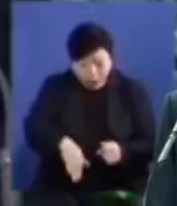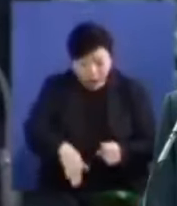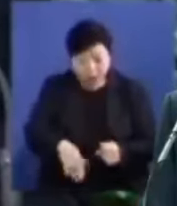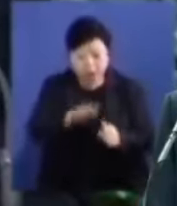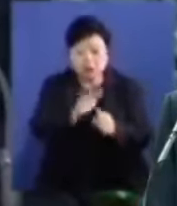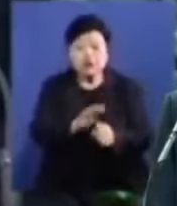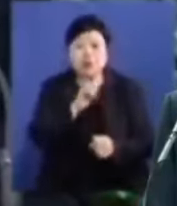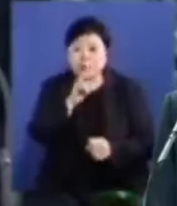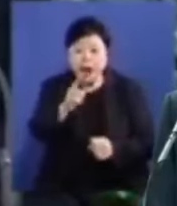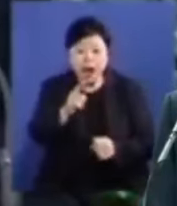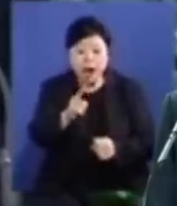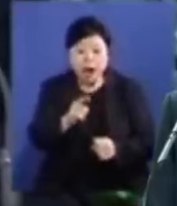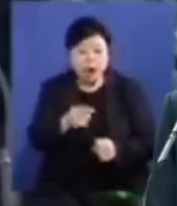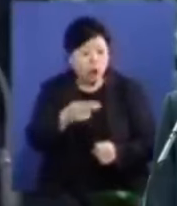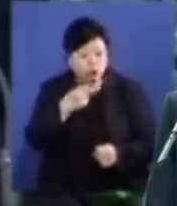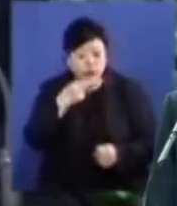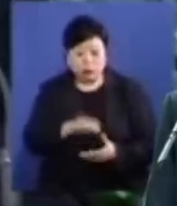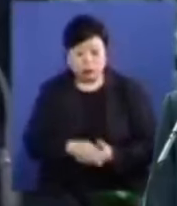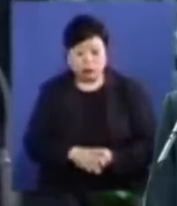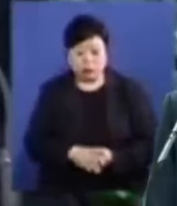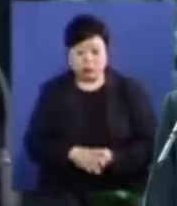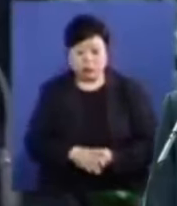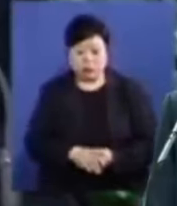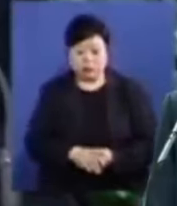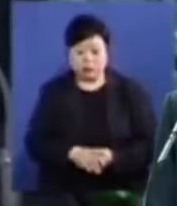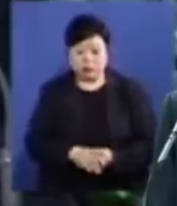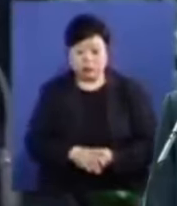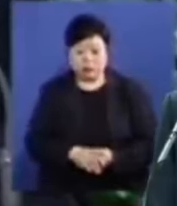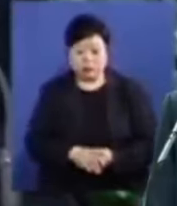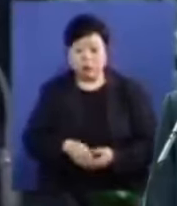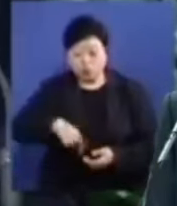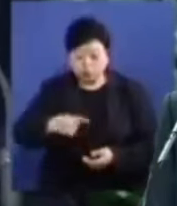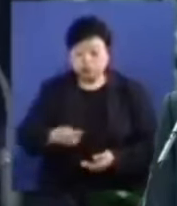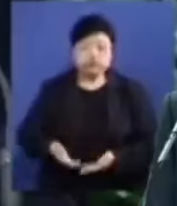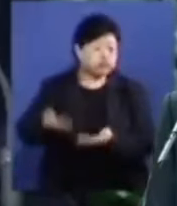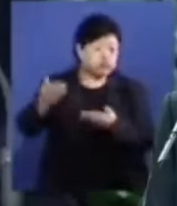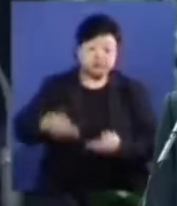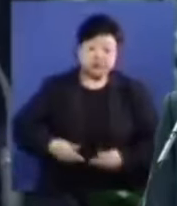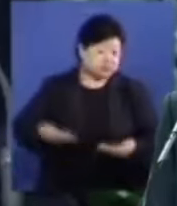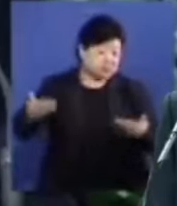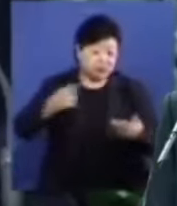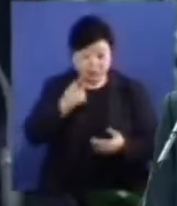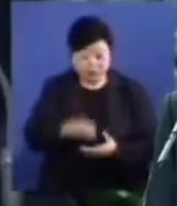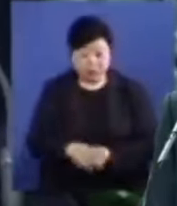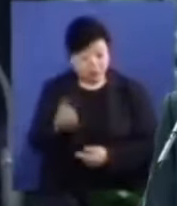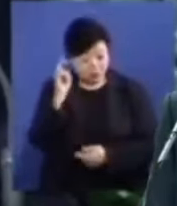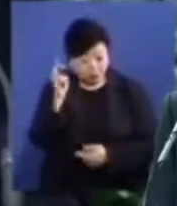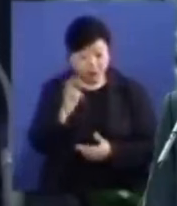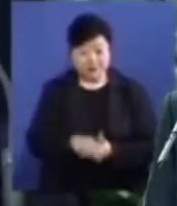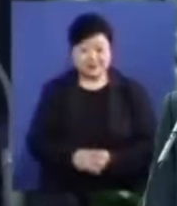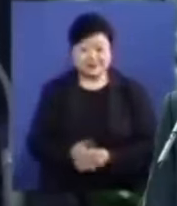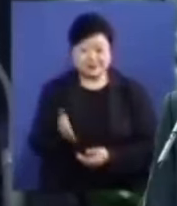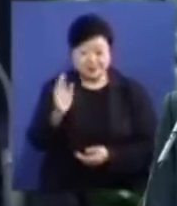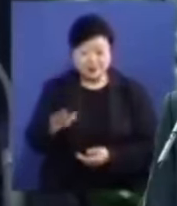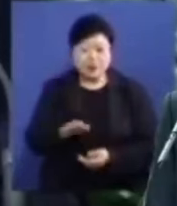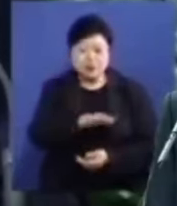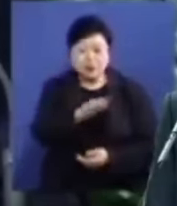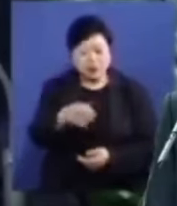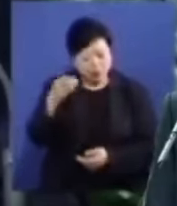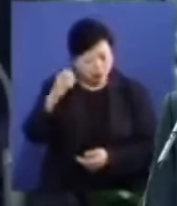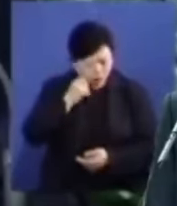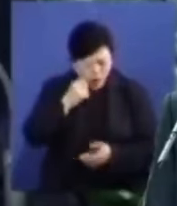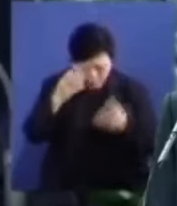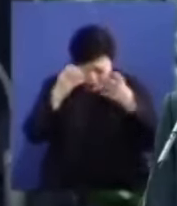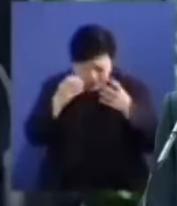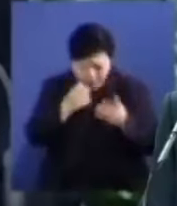너를 도와주리라 말씀하시면 혼자서 수고하십시오. 나는 도움이 필요 없습니다. 그렇게 할 거 아닙니까? 그러나 우리가 어렵고